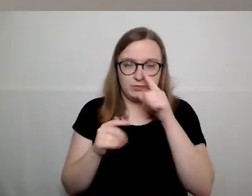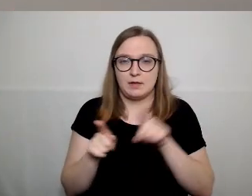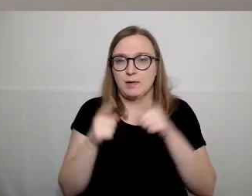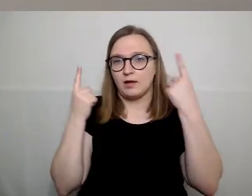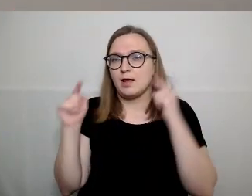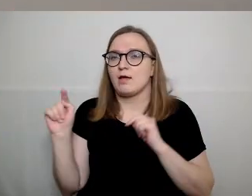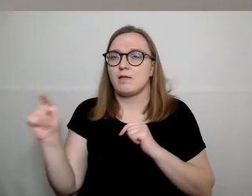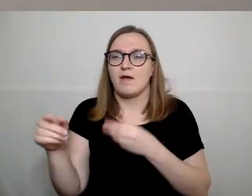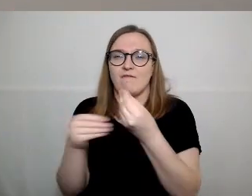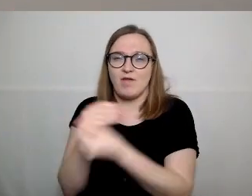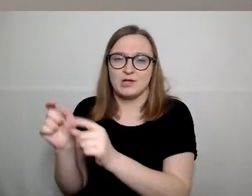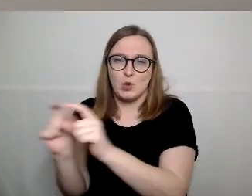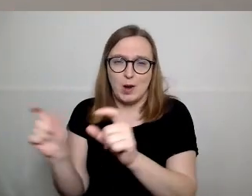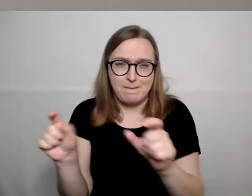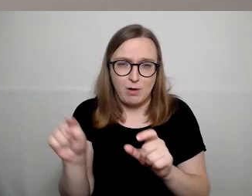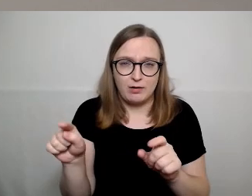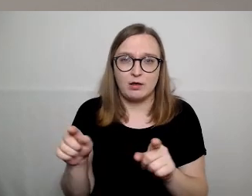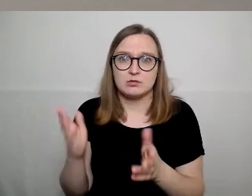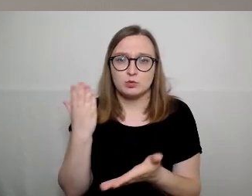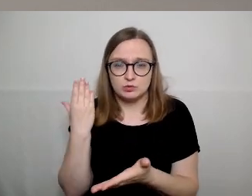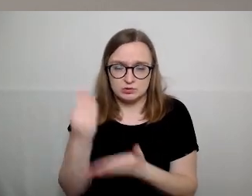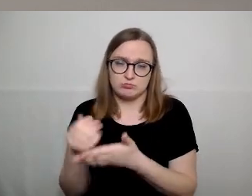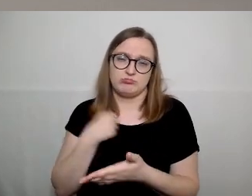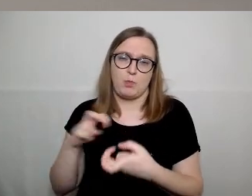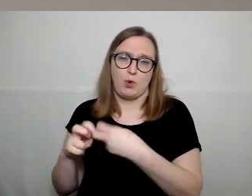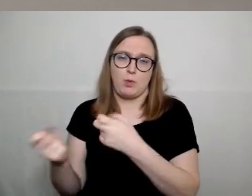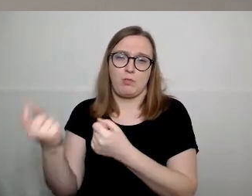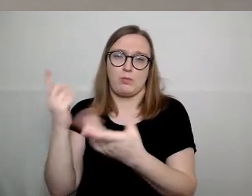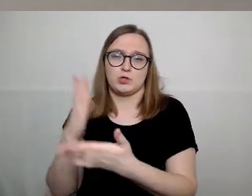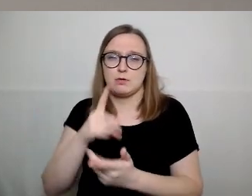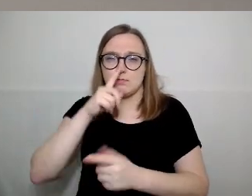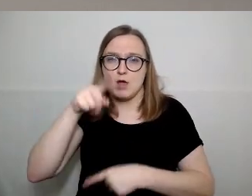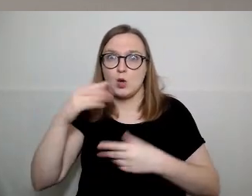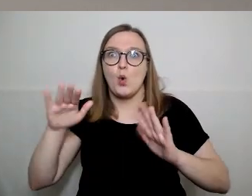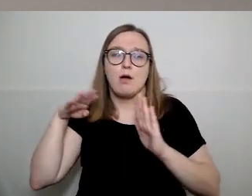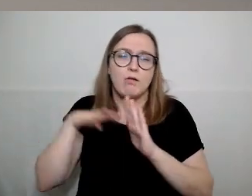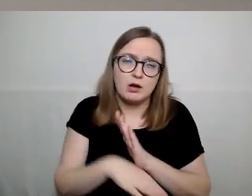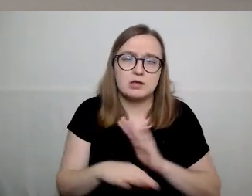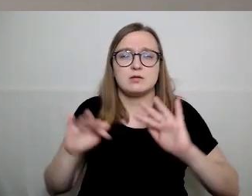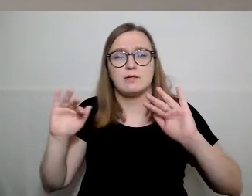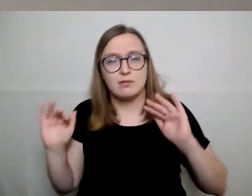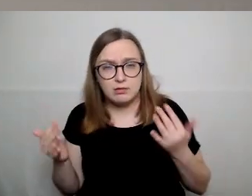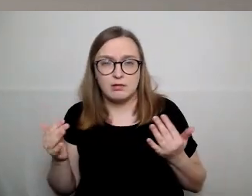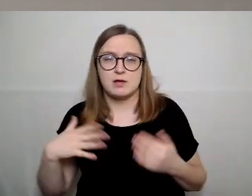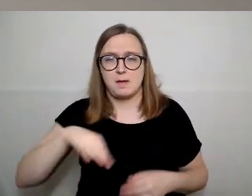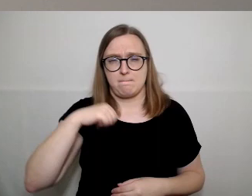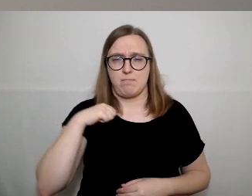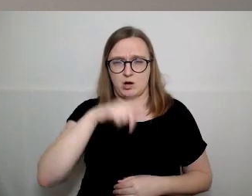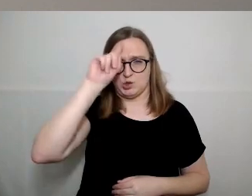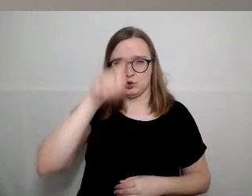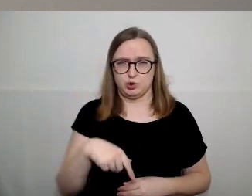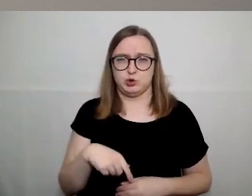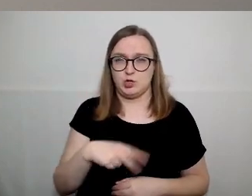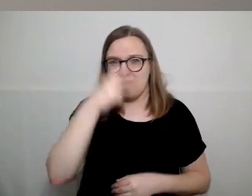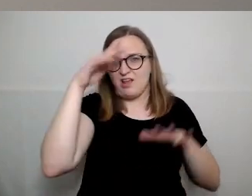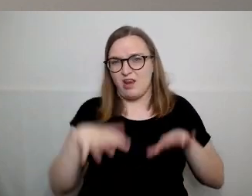visada jinai turi patiria iššūkius ir su kiekvienais metais atėjus krizėms, patys žinome, kas ne tik Lietuva, bet Europa